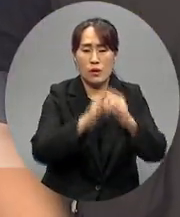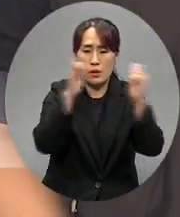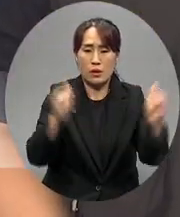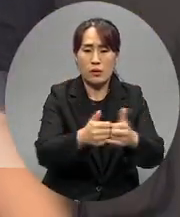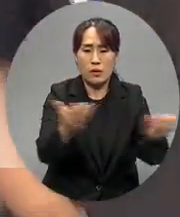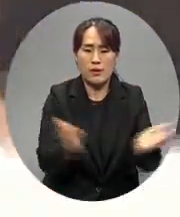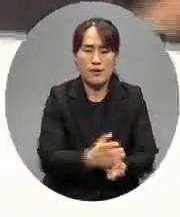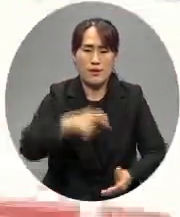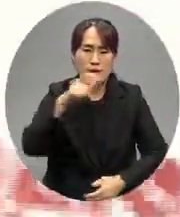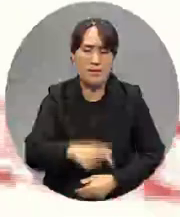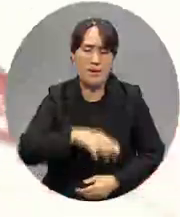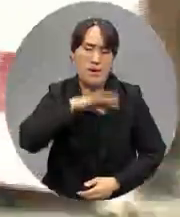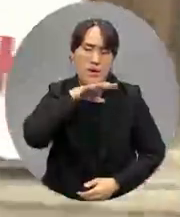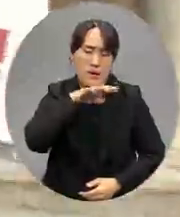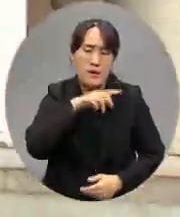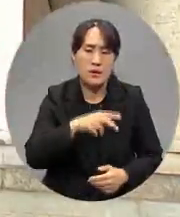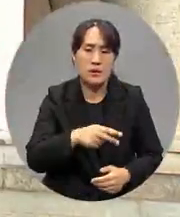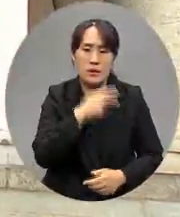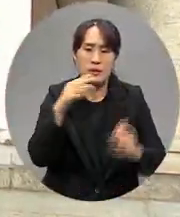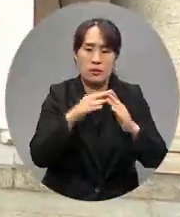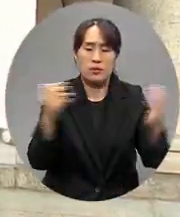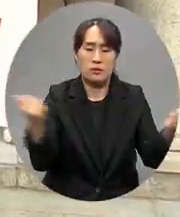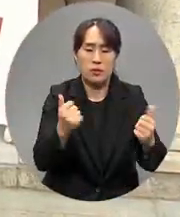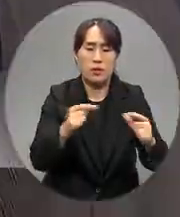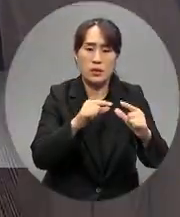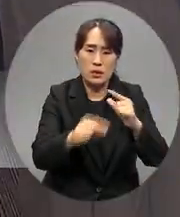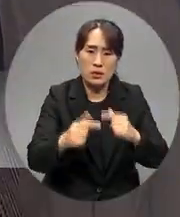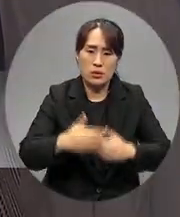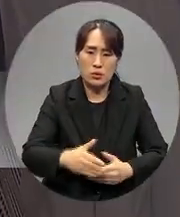시민사회단체가 강하게 반발하자 음성군 의회는 일부